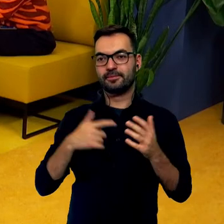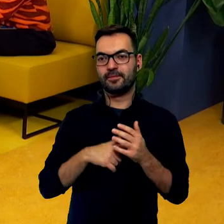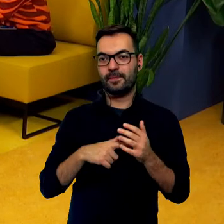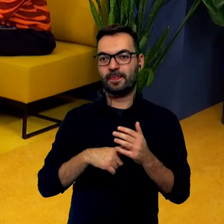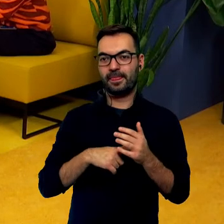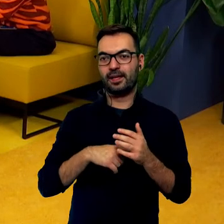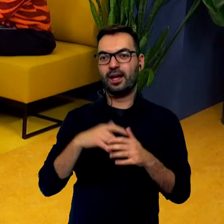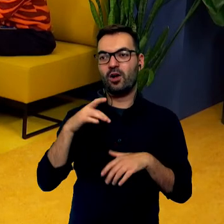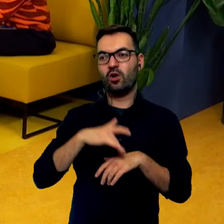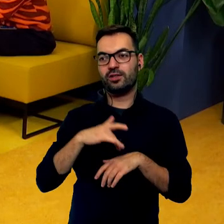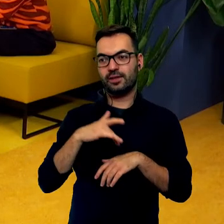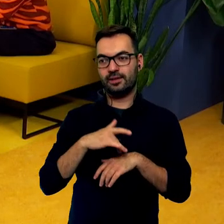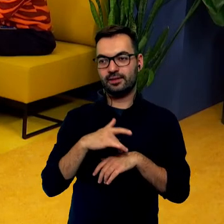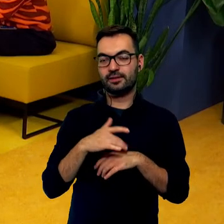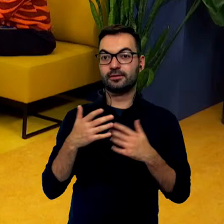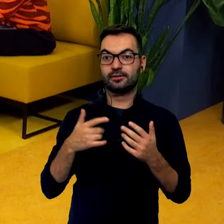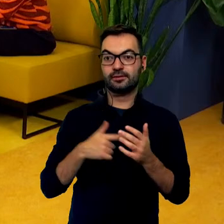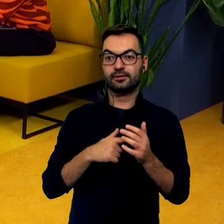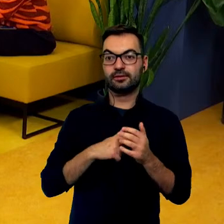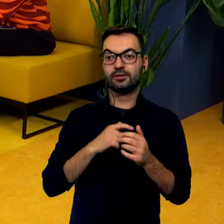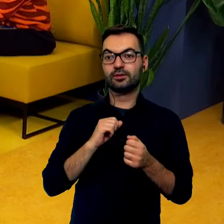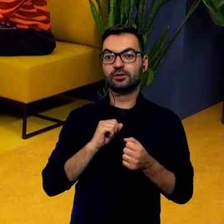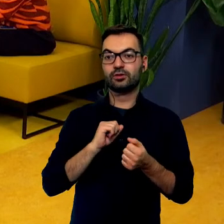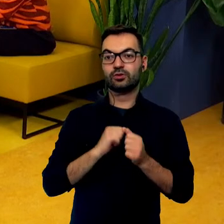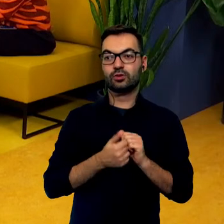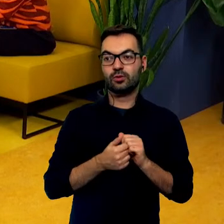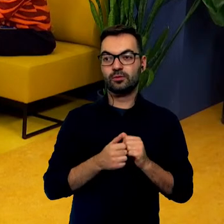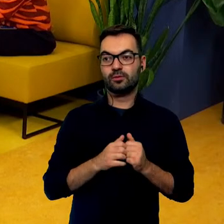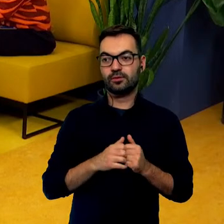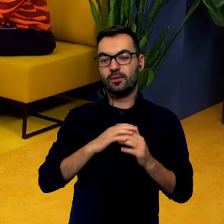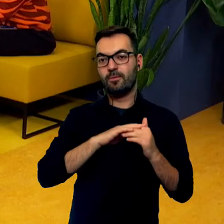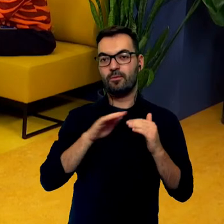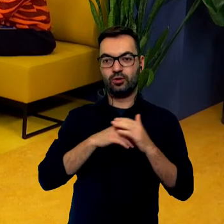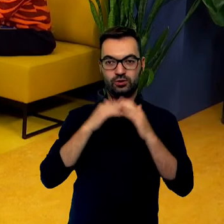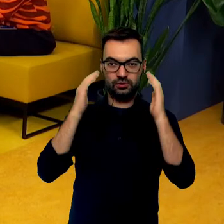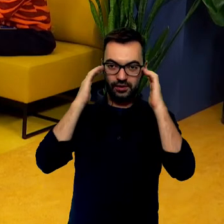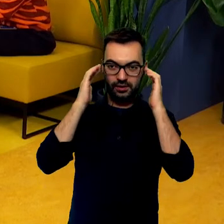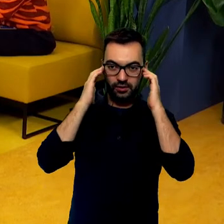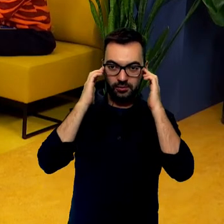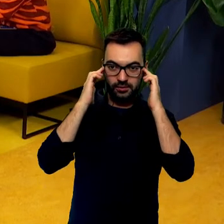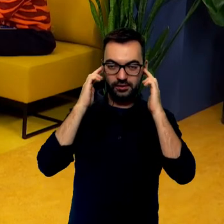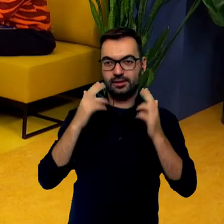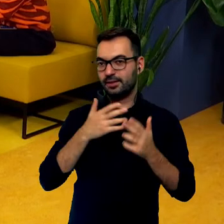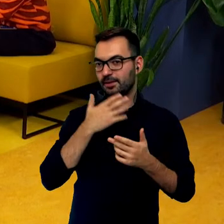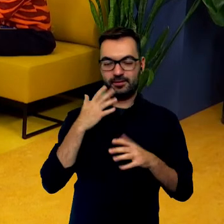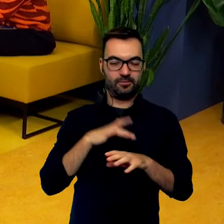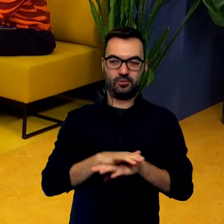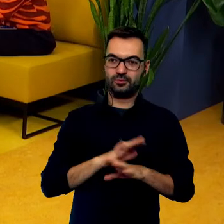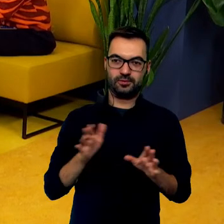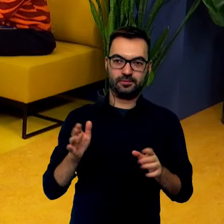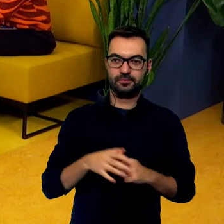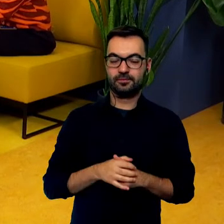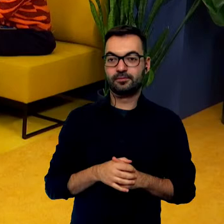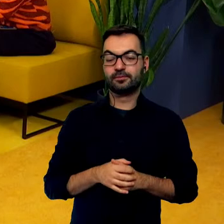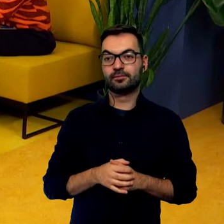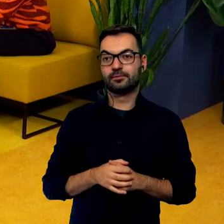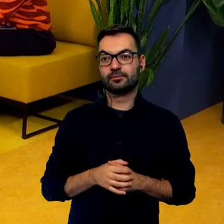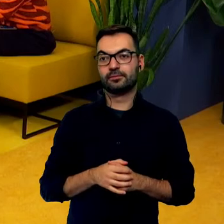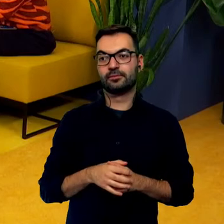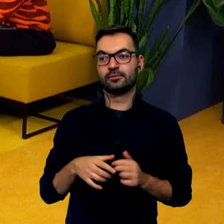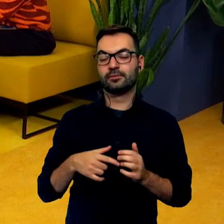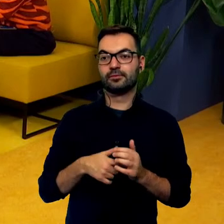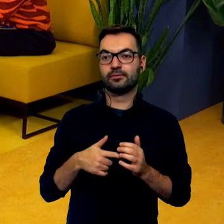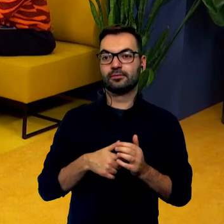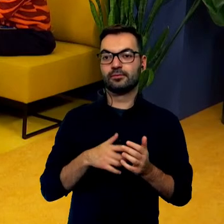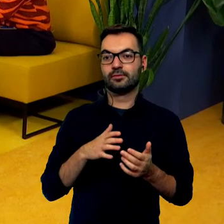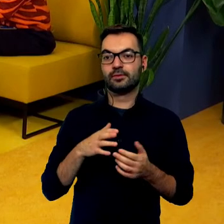te następstwa, o których mówię, to one się dzieją w podświadomości, na którą nie mamy zbytnio wpływu i takie